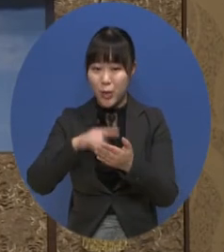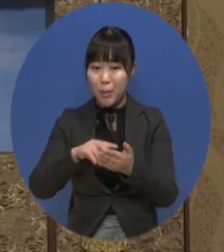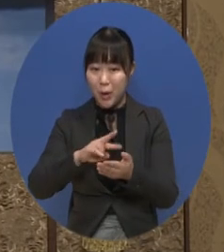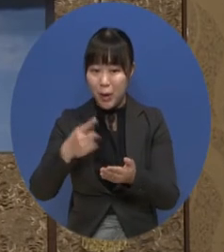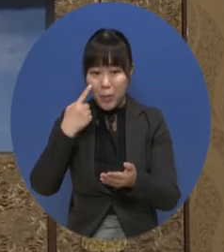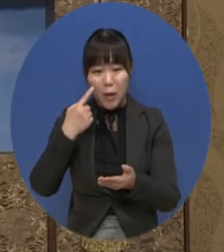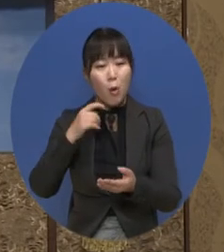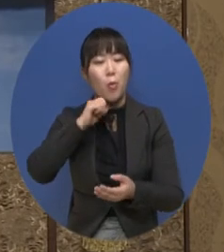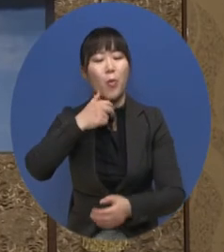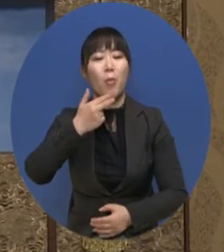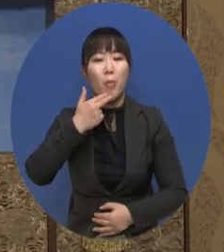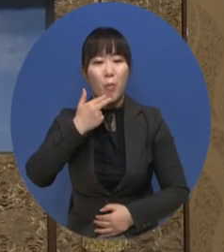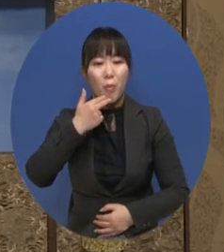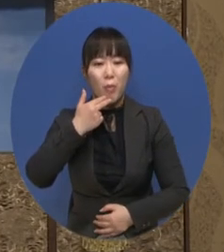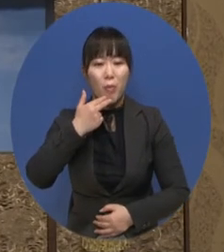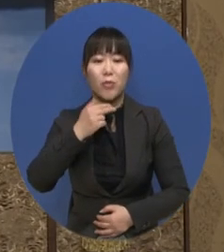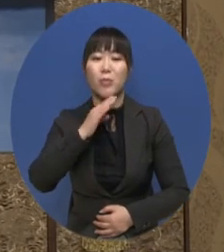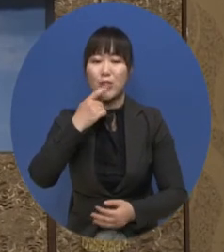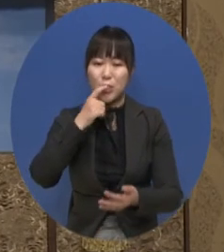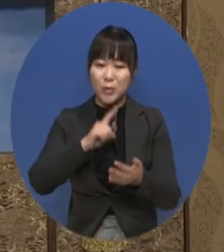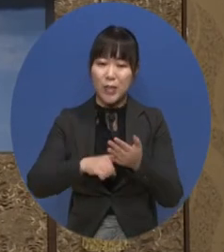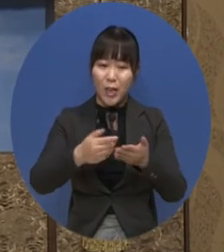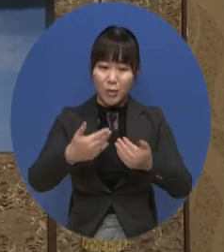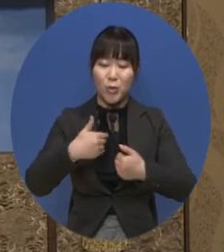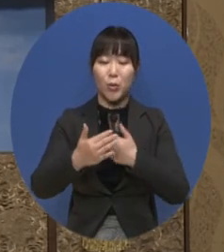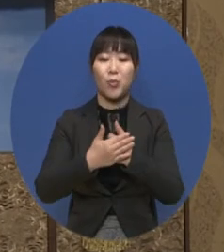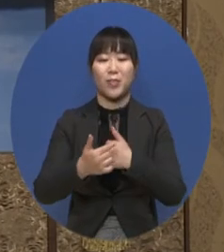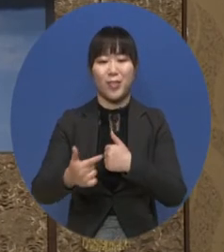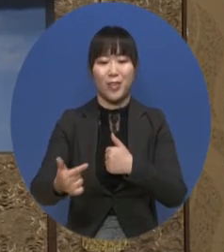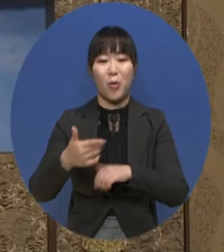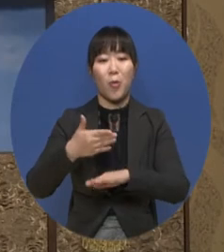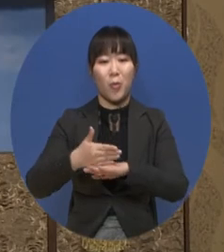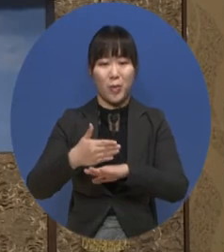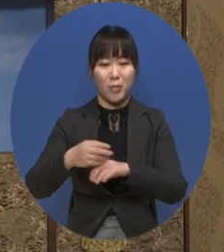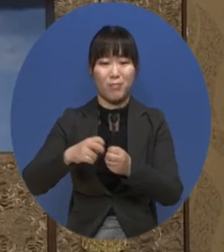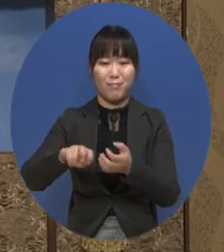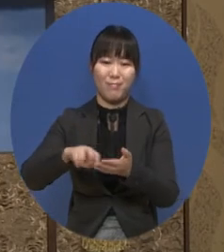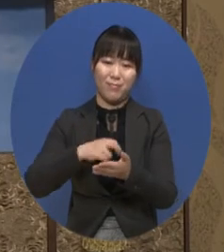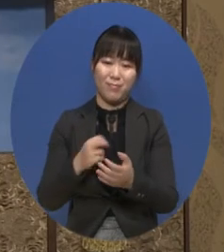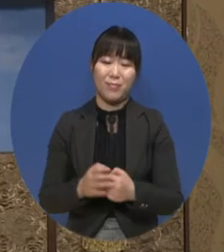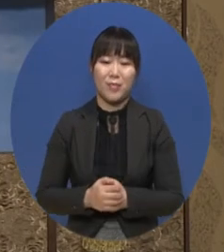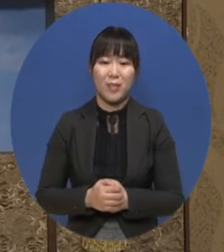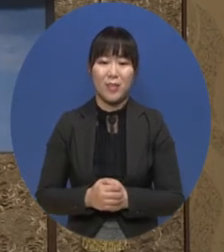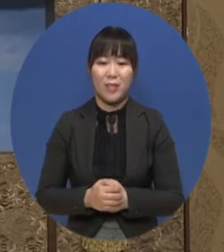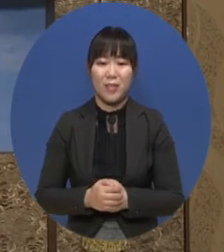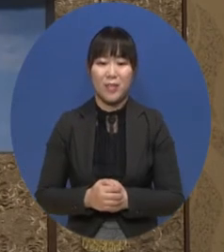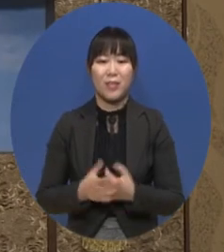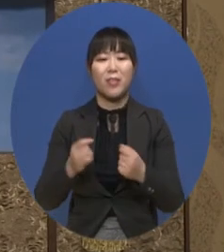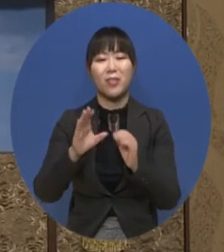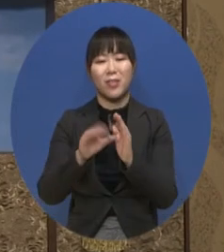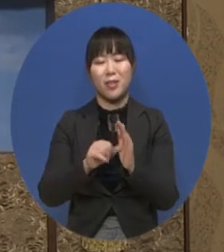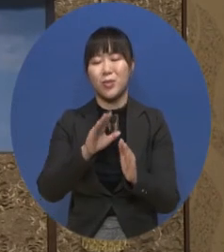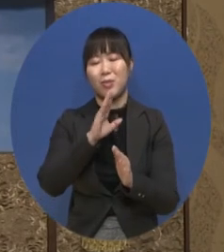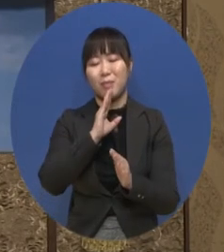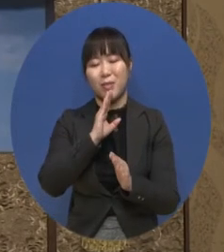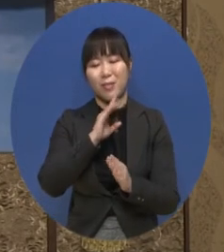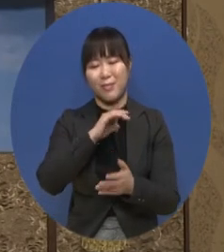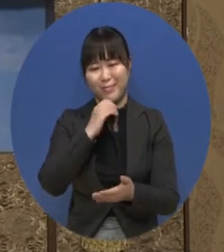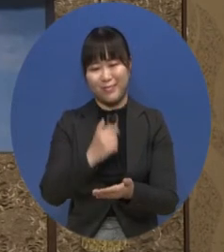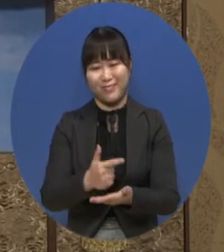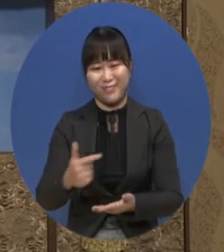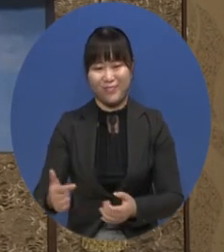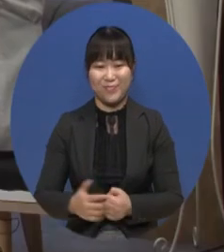했더니 어려웠던 거 없었고 너무 쉽게 알려줘서 도움이 됐다 고맙다라고 왔었어요. 굉장히 그런 순간이 너무 말도